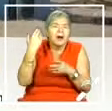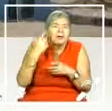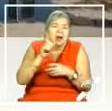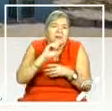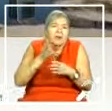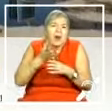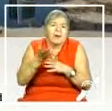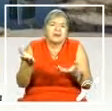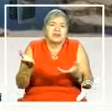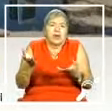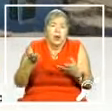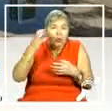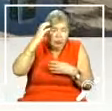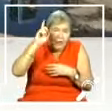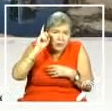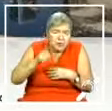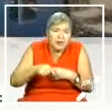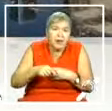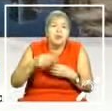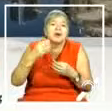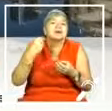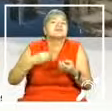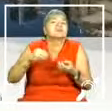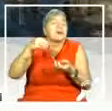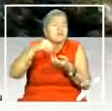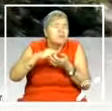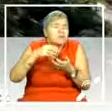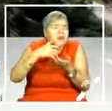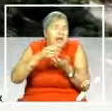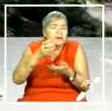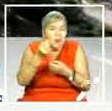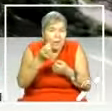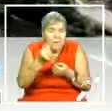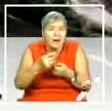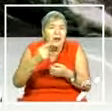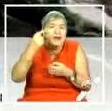trebuie să investească în monitorizarea mai detaliată a fenomenelor meteo și a